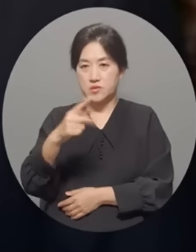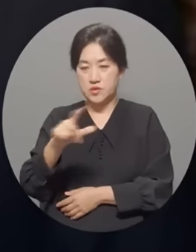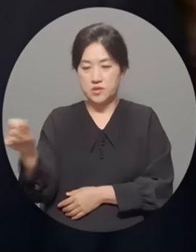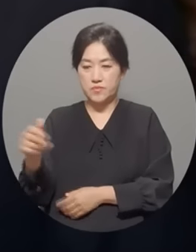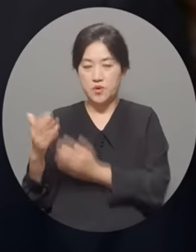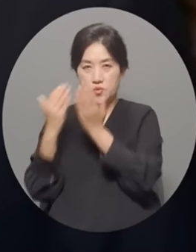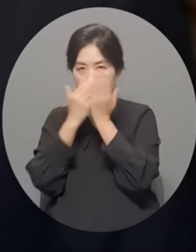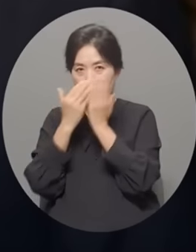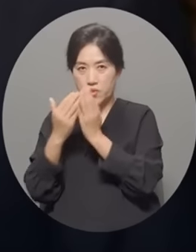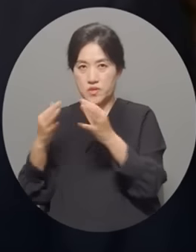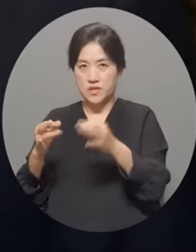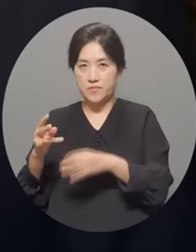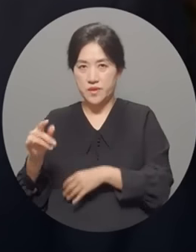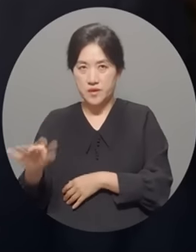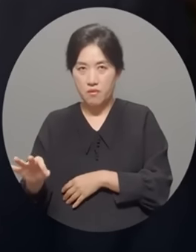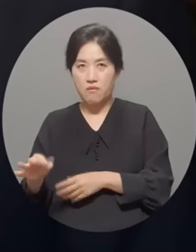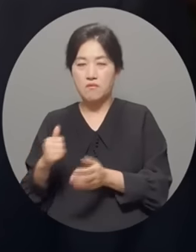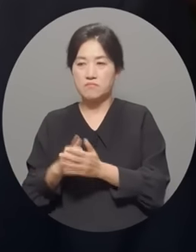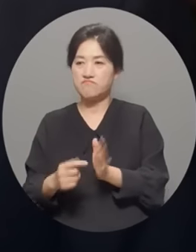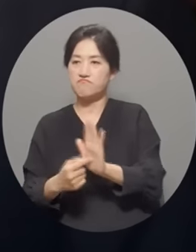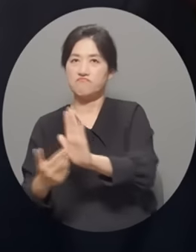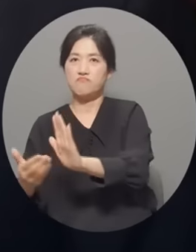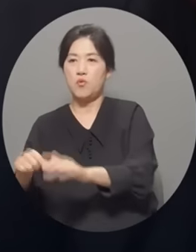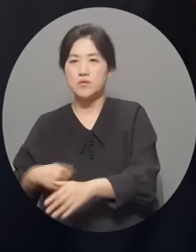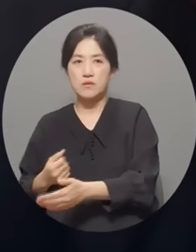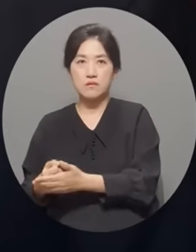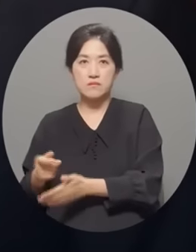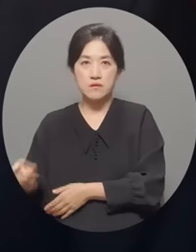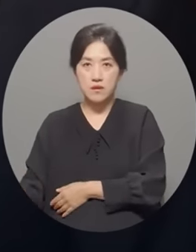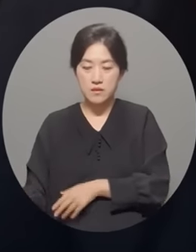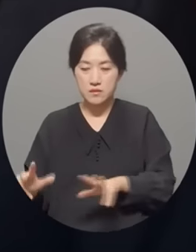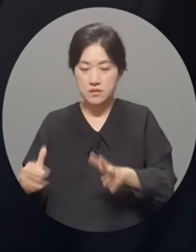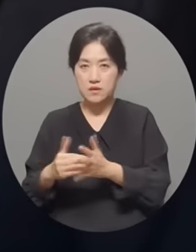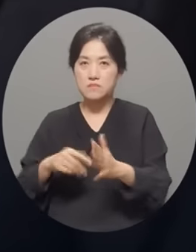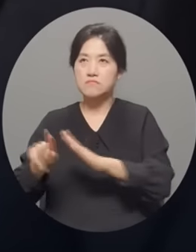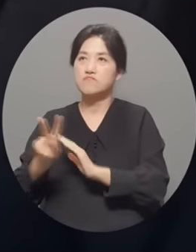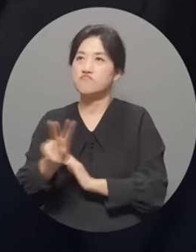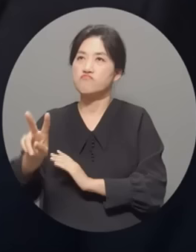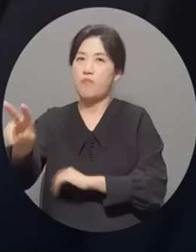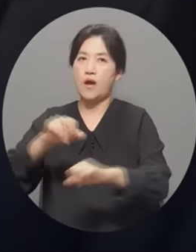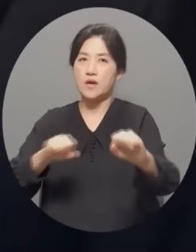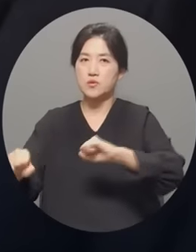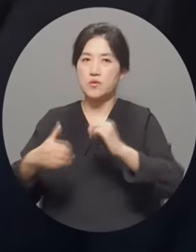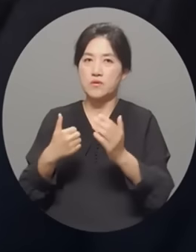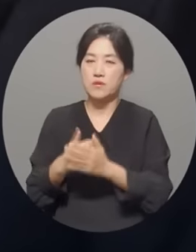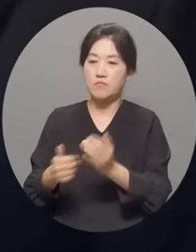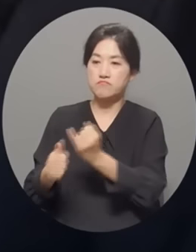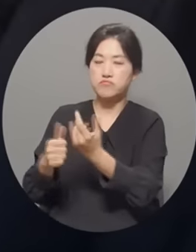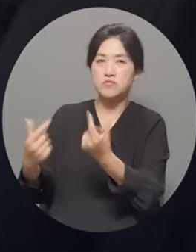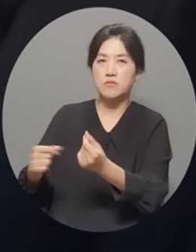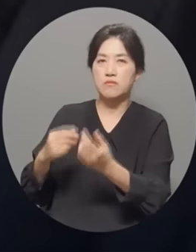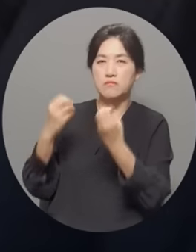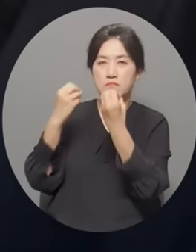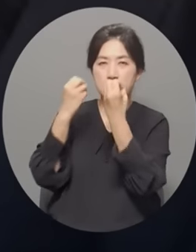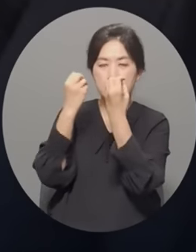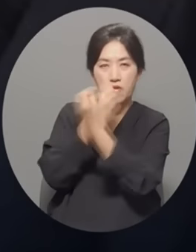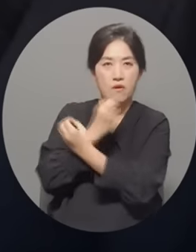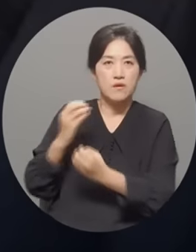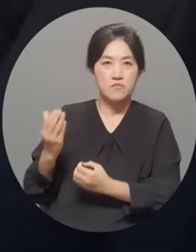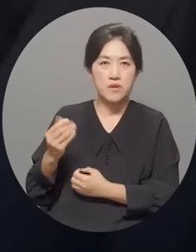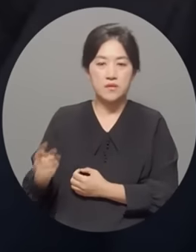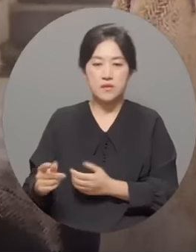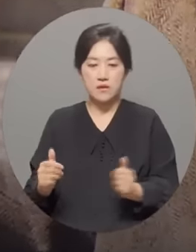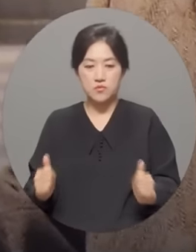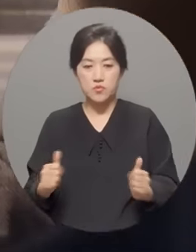동거인 김희영 씨를 일방적으로 공개했고 현재까지 공개 활동을 지속해 마치 배우자 럼 보이게 했다며 소송